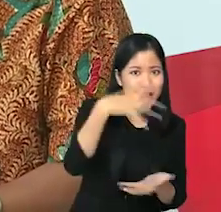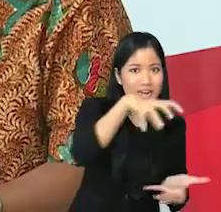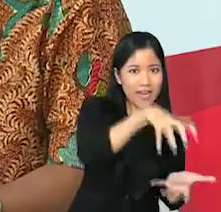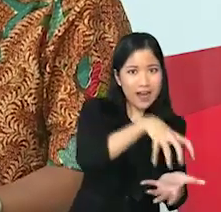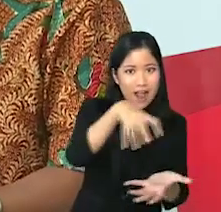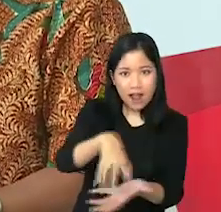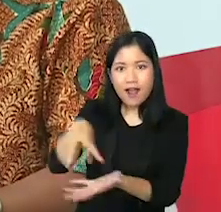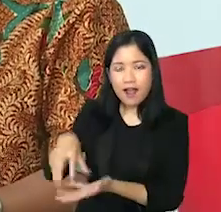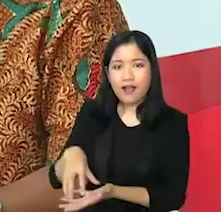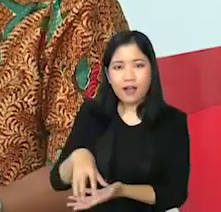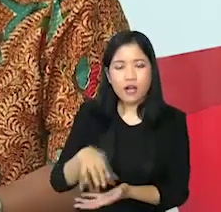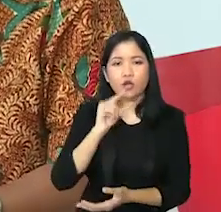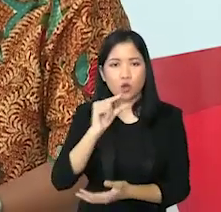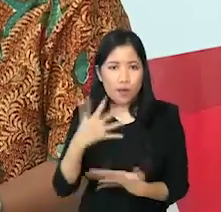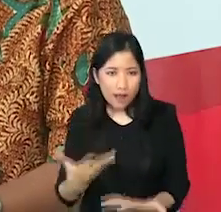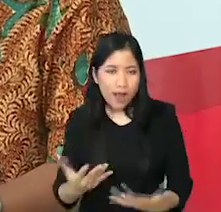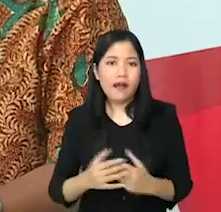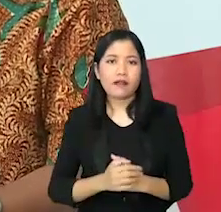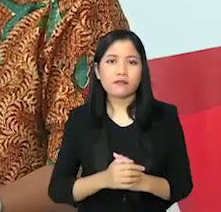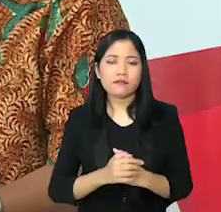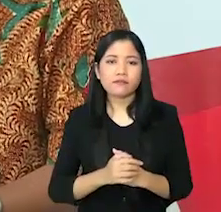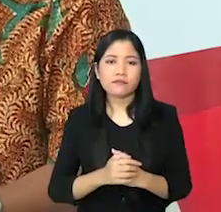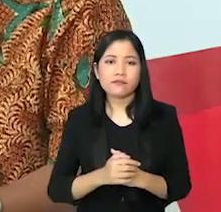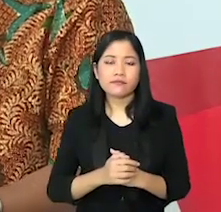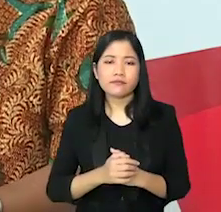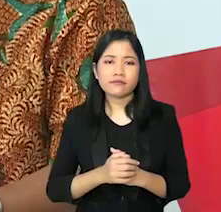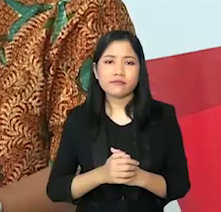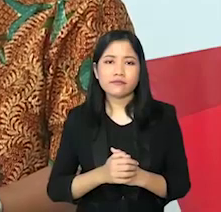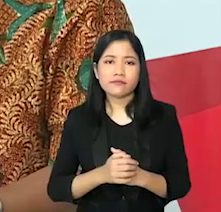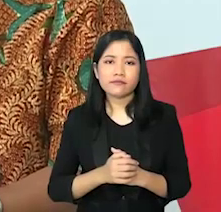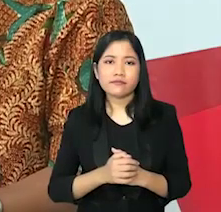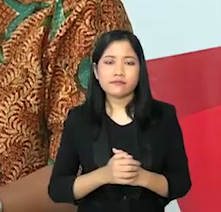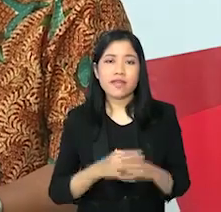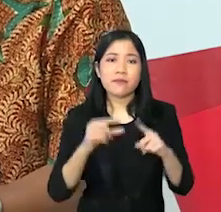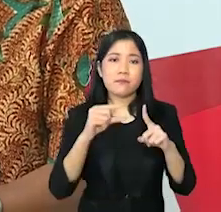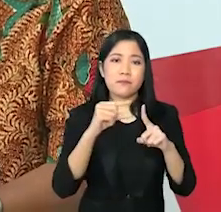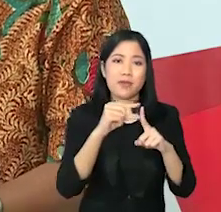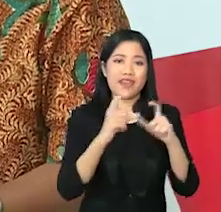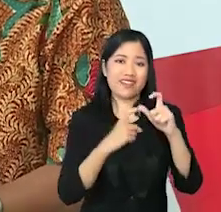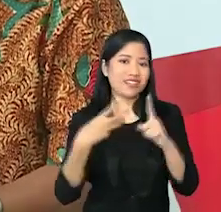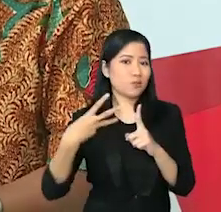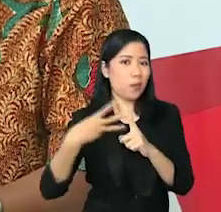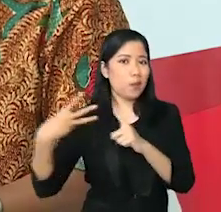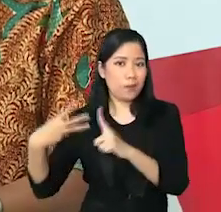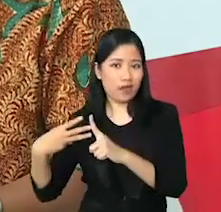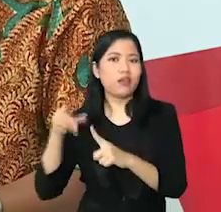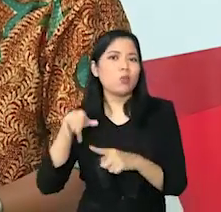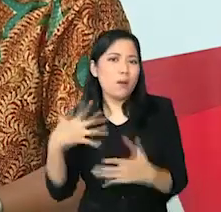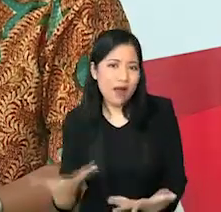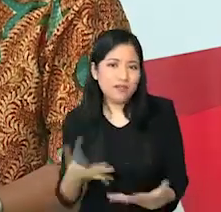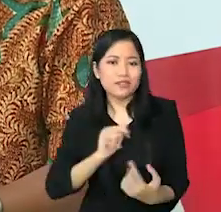untuk mengajukan pembatasan sosial berskala besar di dalam